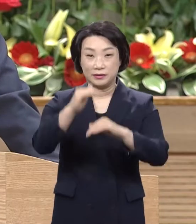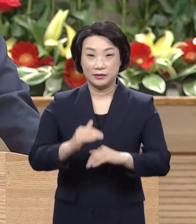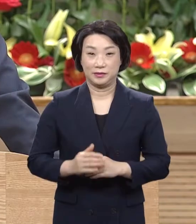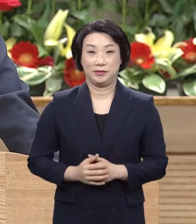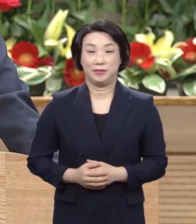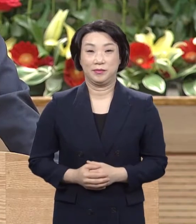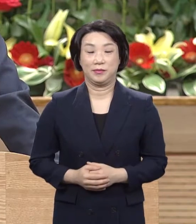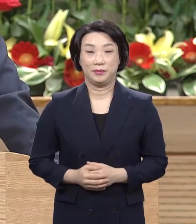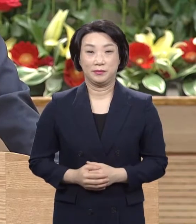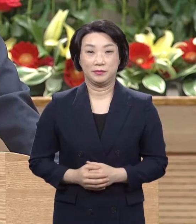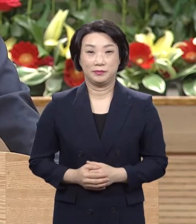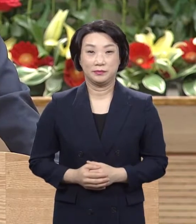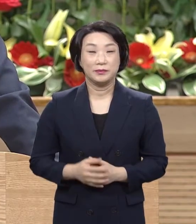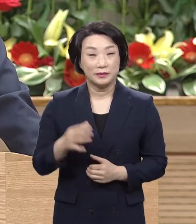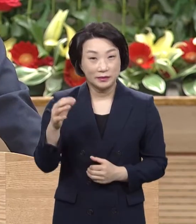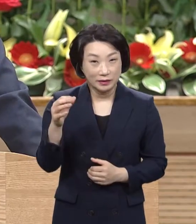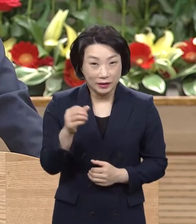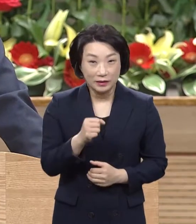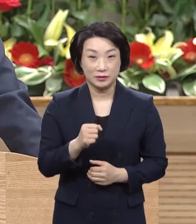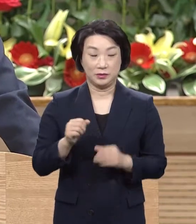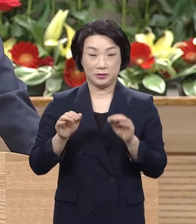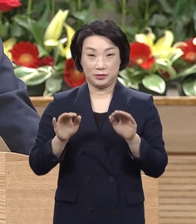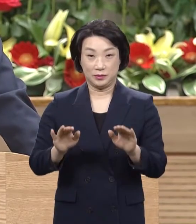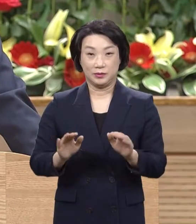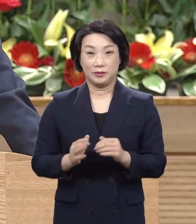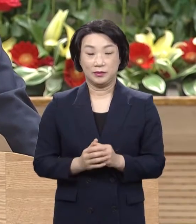24절의 본문의 말씀을 중심으로